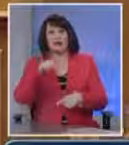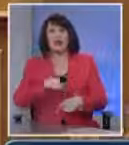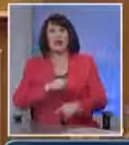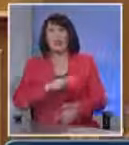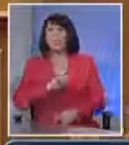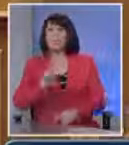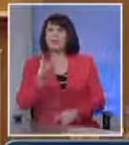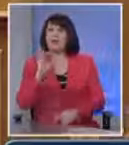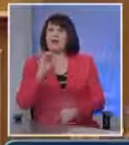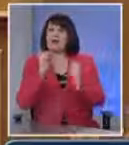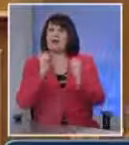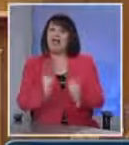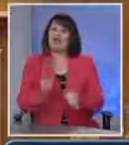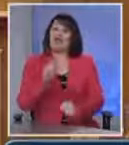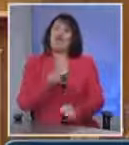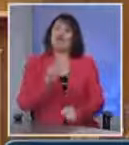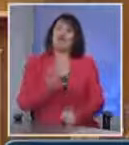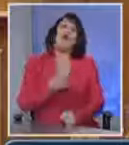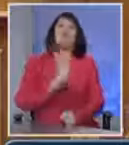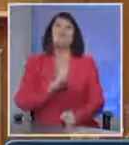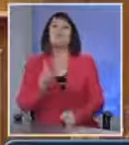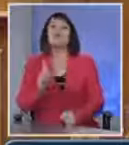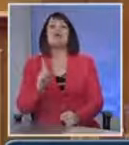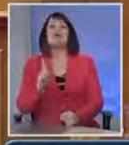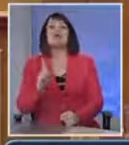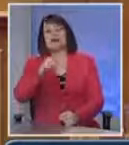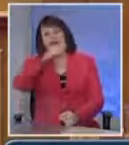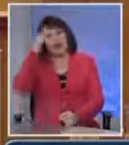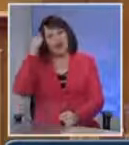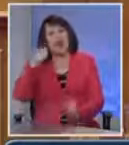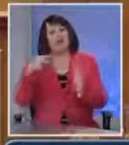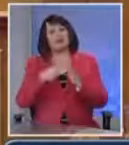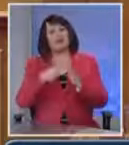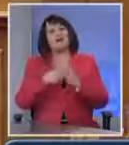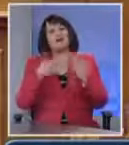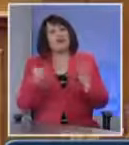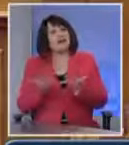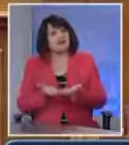των 50 εδρών το καλοκαίρι του 16. Και εξηγούμε.